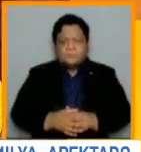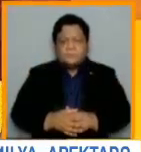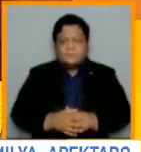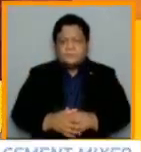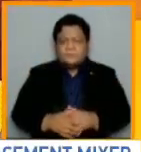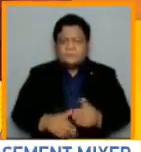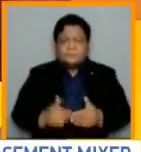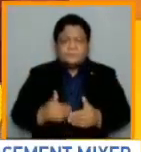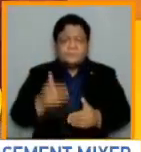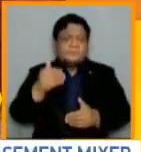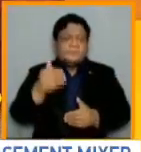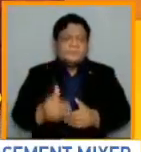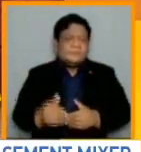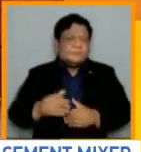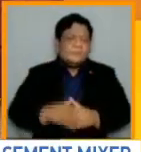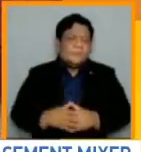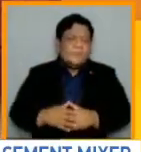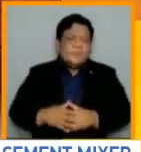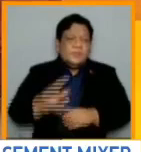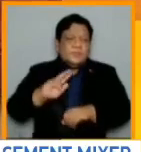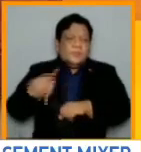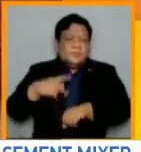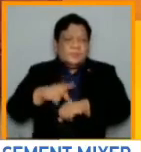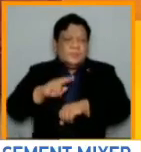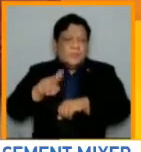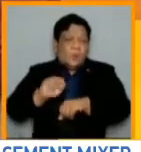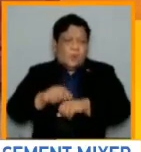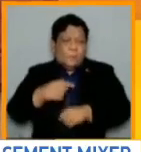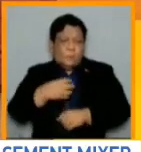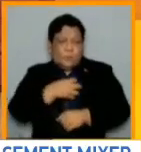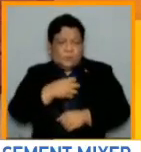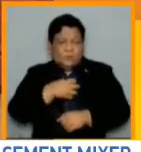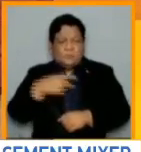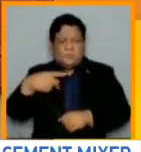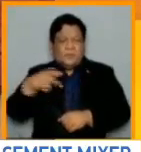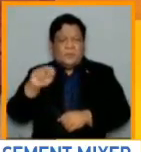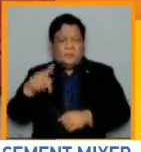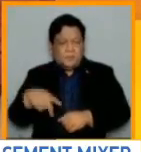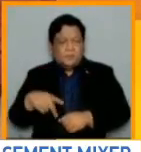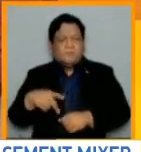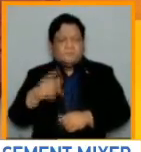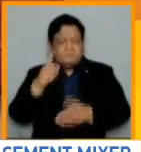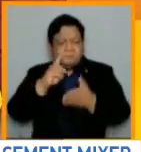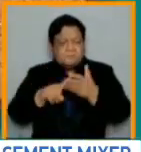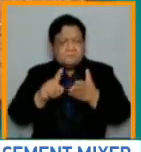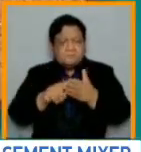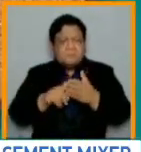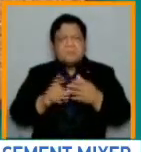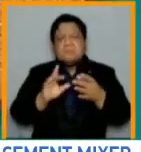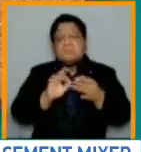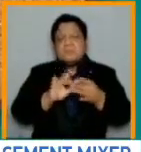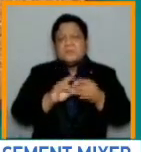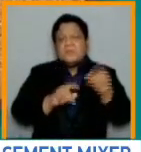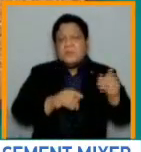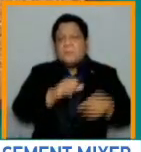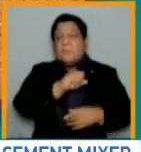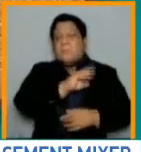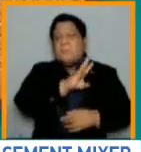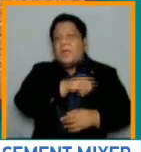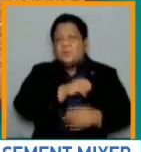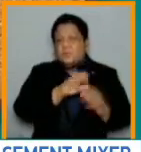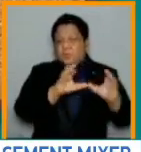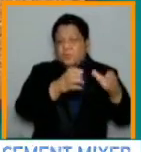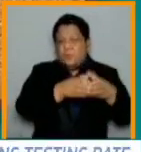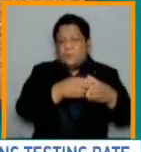Iniimbestigahan ng Philippine National Police ang ulat na nagre-recruit umano sa Pilipinas ng Palestinian militant groups na Hamas. Ayon sa pulisya, 26 daw nang magsimula